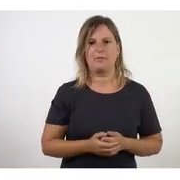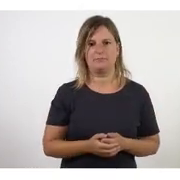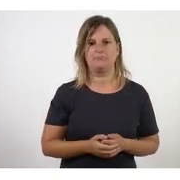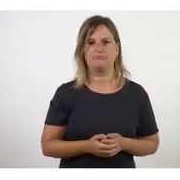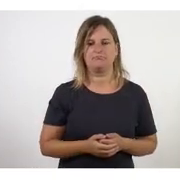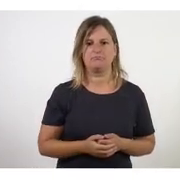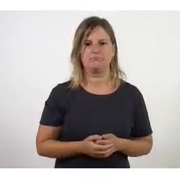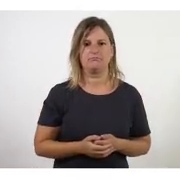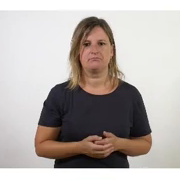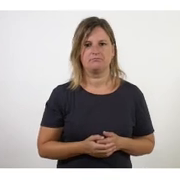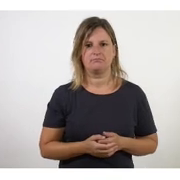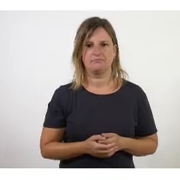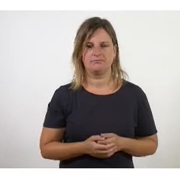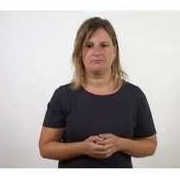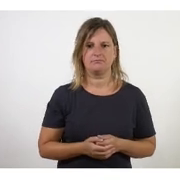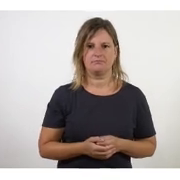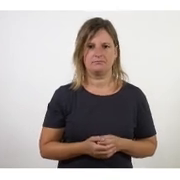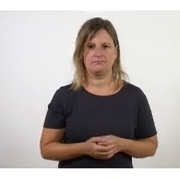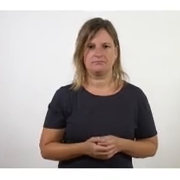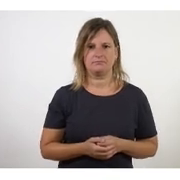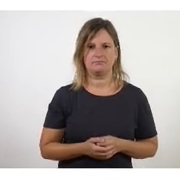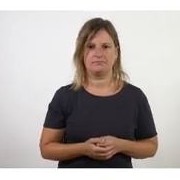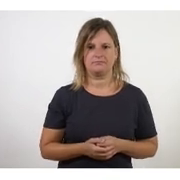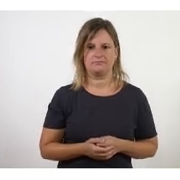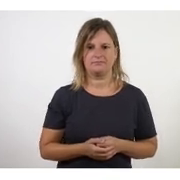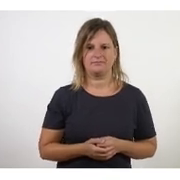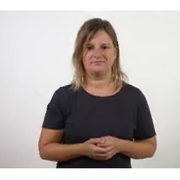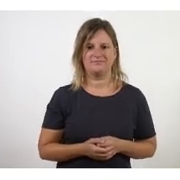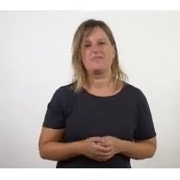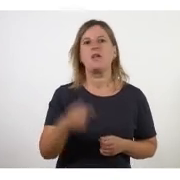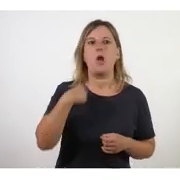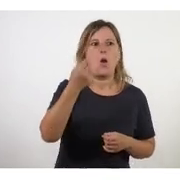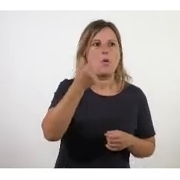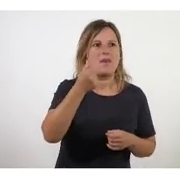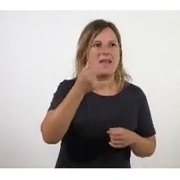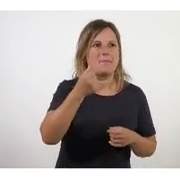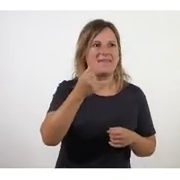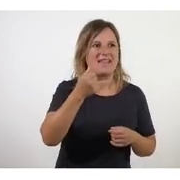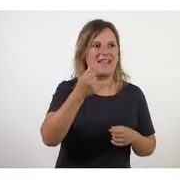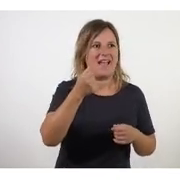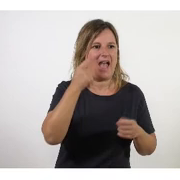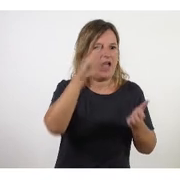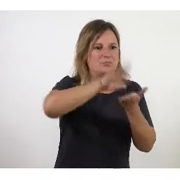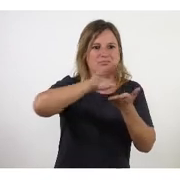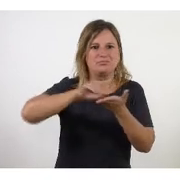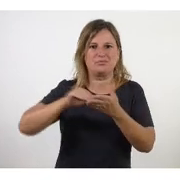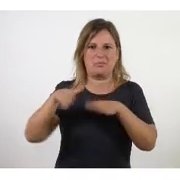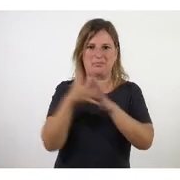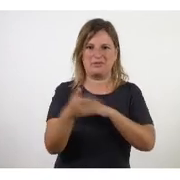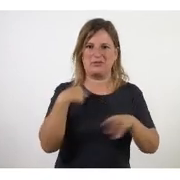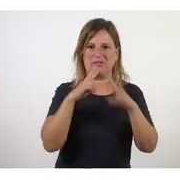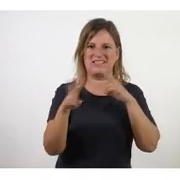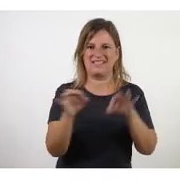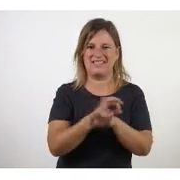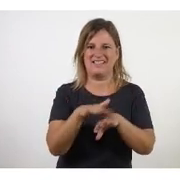quan vulguis, amb les preguntes. Perfecte. Estava fent aquí una mica de recull i per això no t'estava contestant, Jordi. Disculpa. Doncs